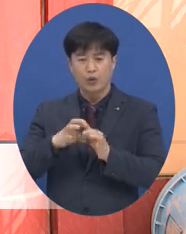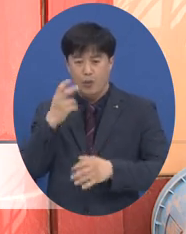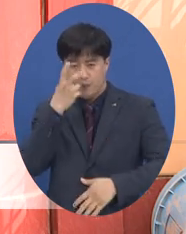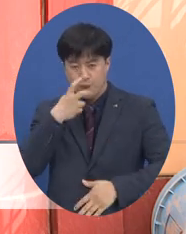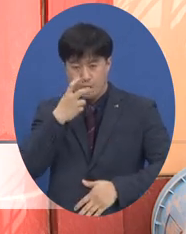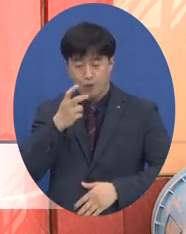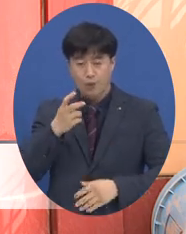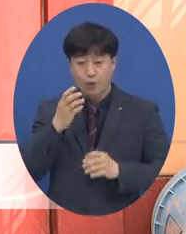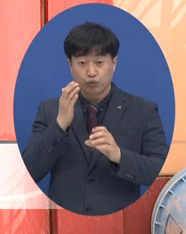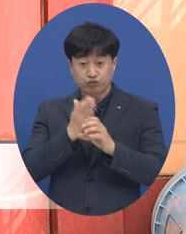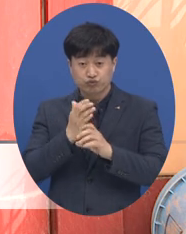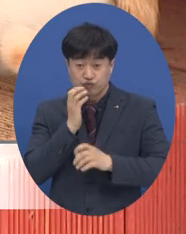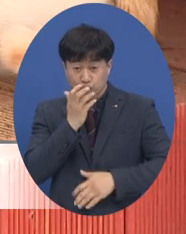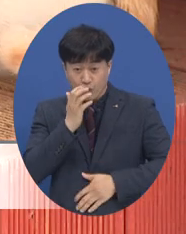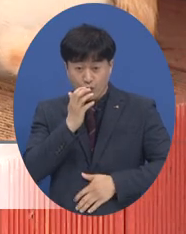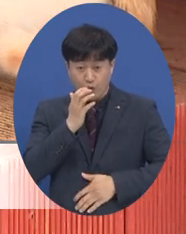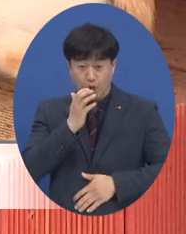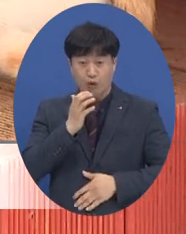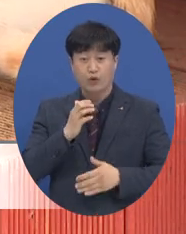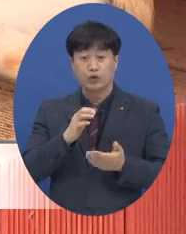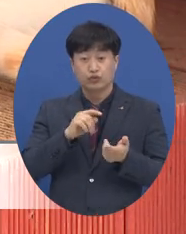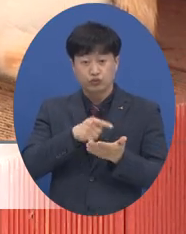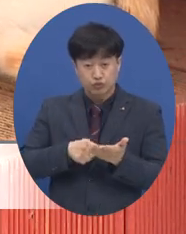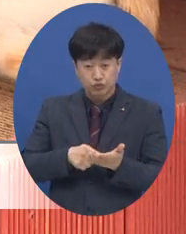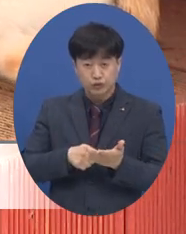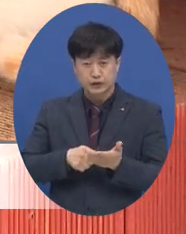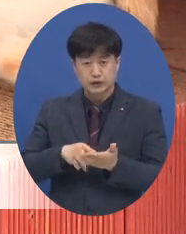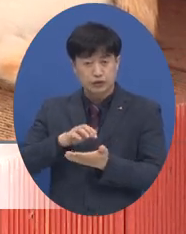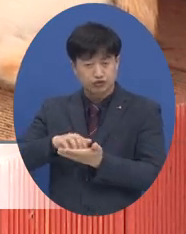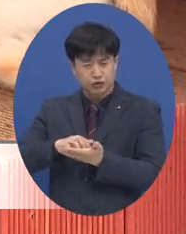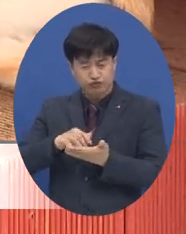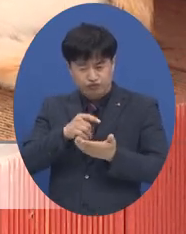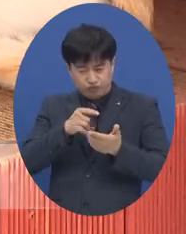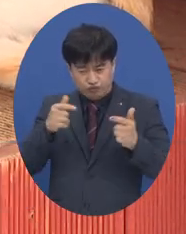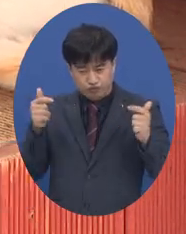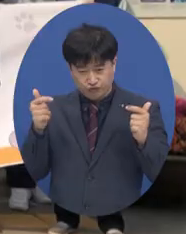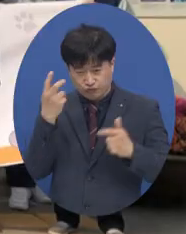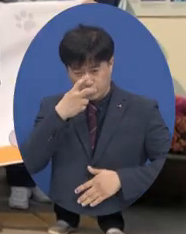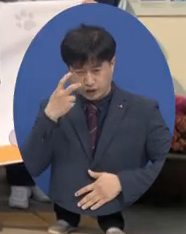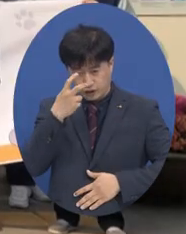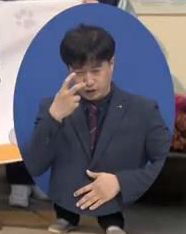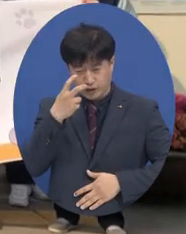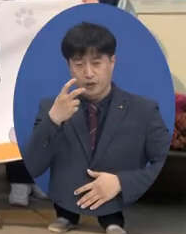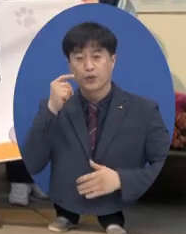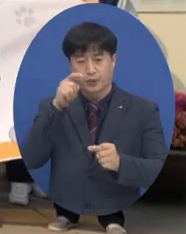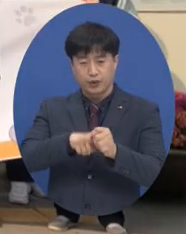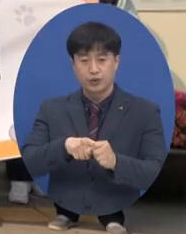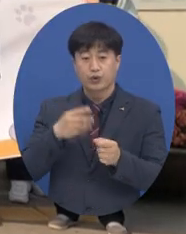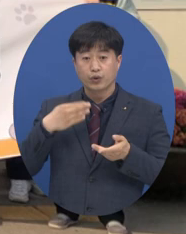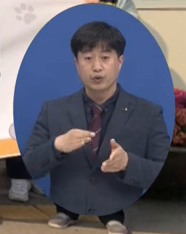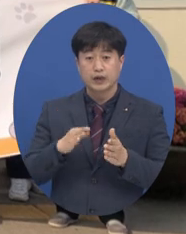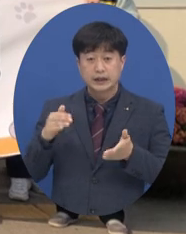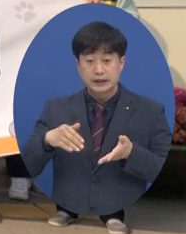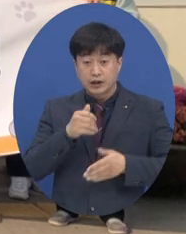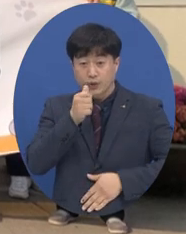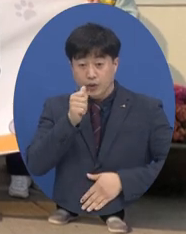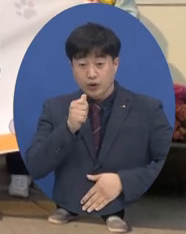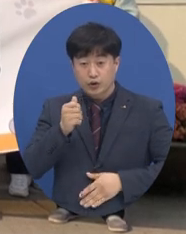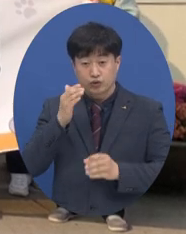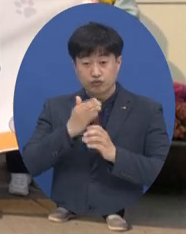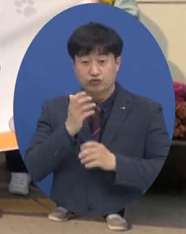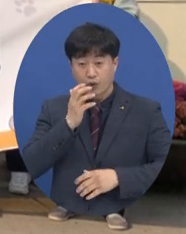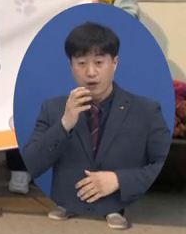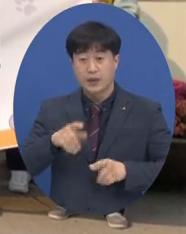중성화를 통한 개최 수를 효과적으로 관리하는 것이 목표입니다 경기 료는 길고양이 중성화 의 날도